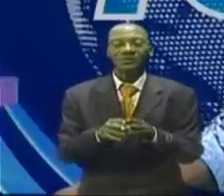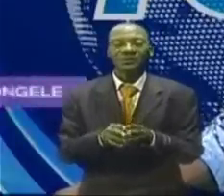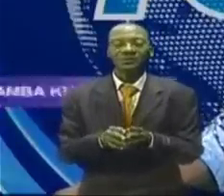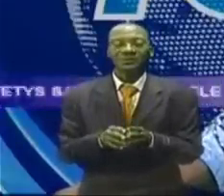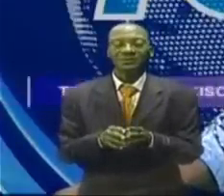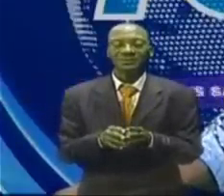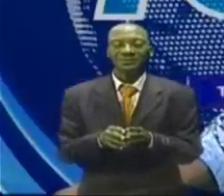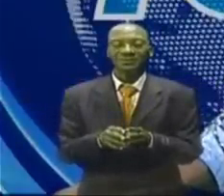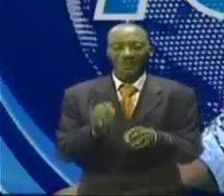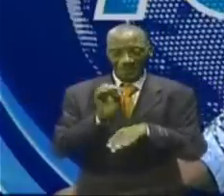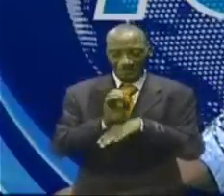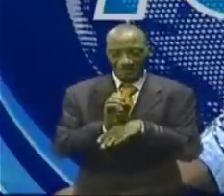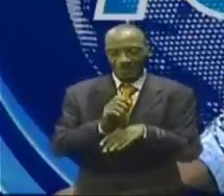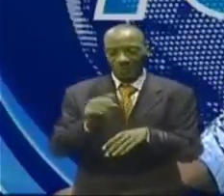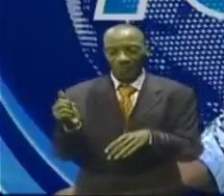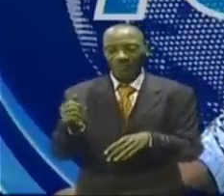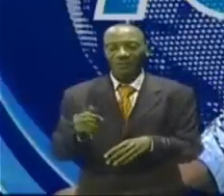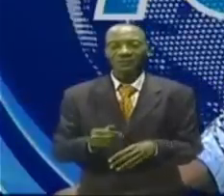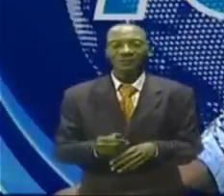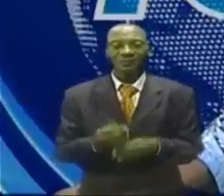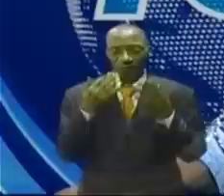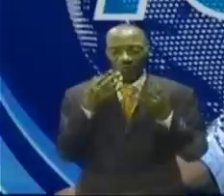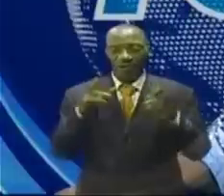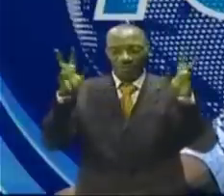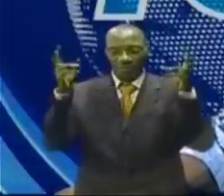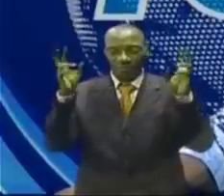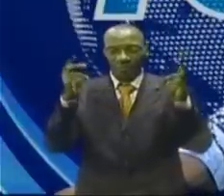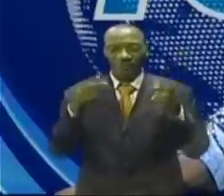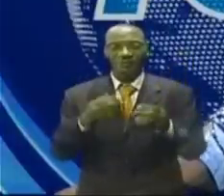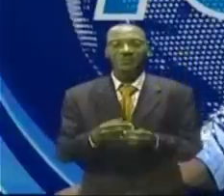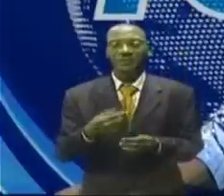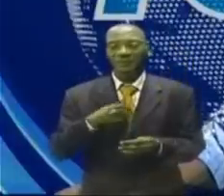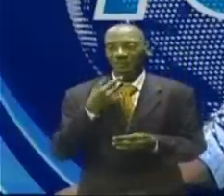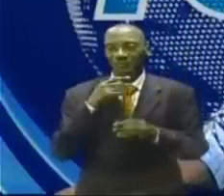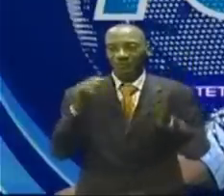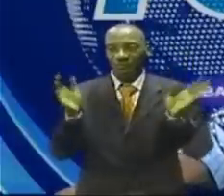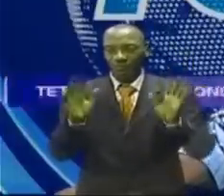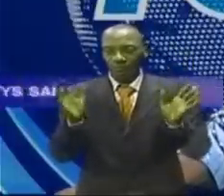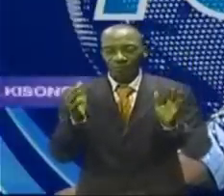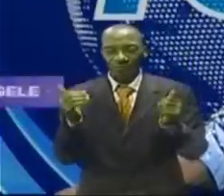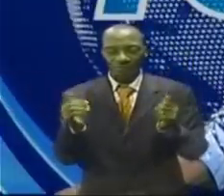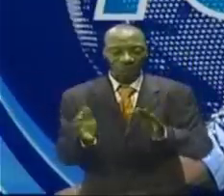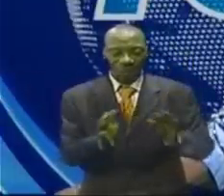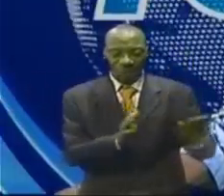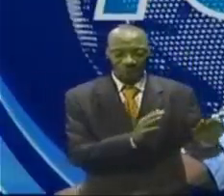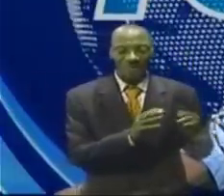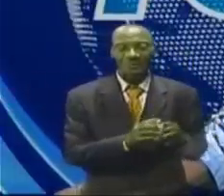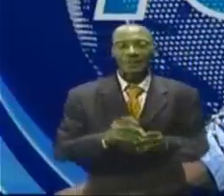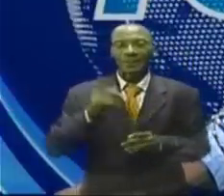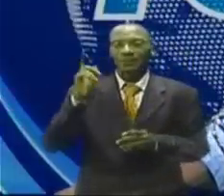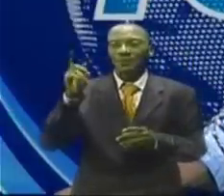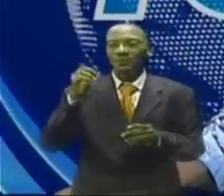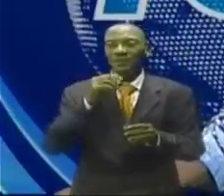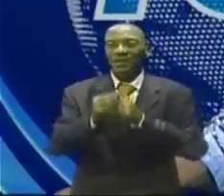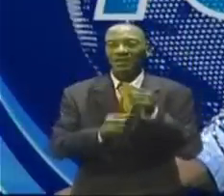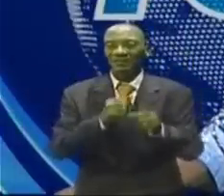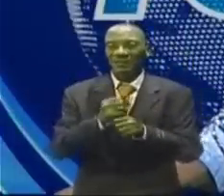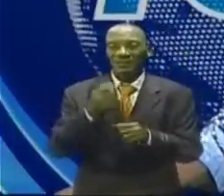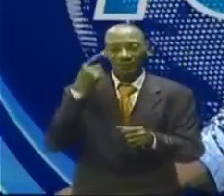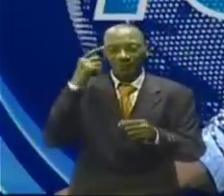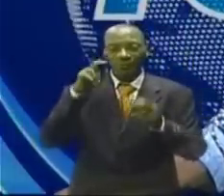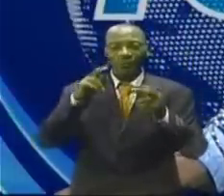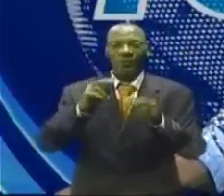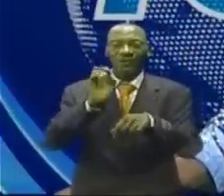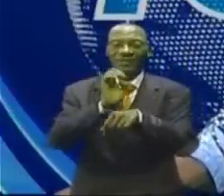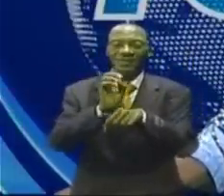après-midi et bienvenue au journal. Un culte pour le premier anniversaire de la Cité de Paix, une succursale de